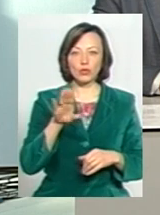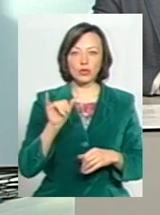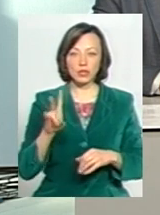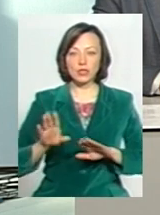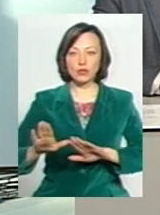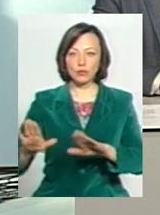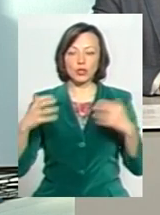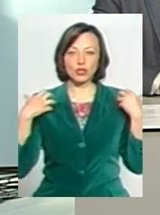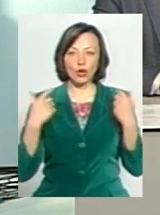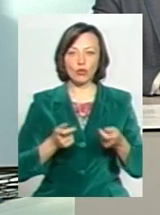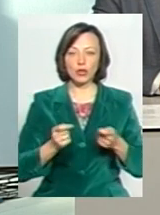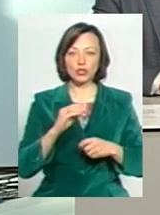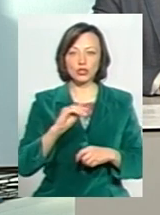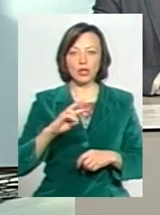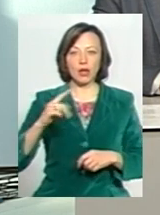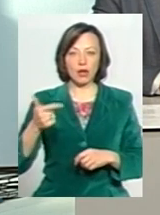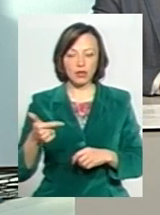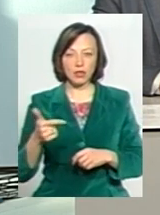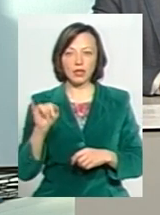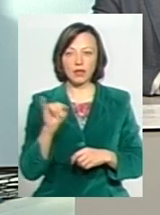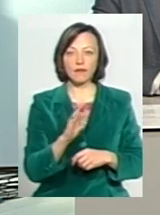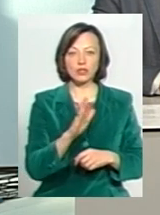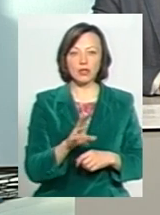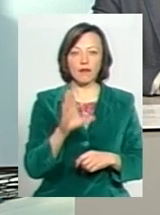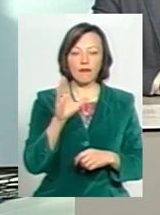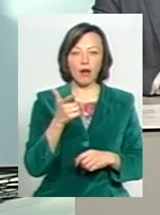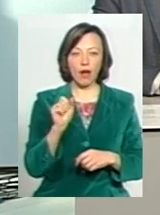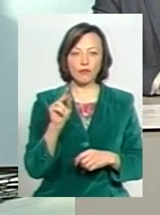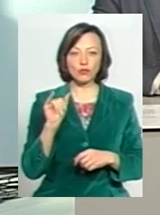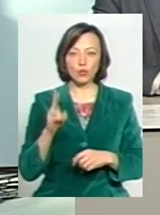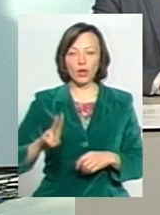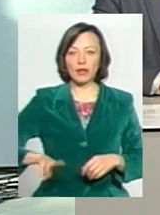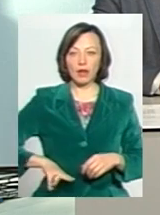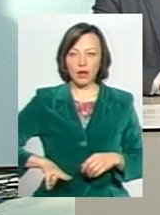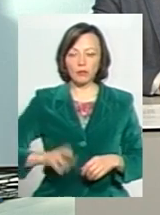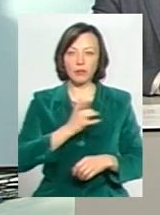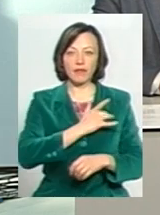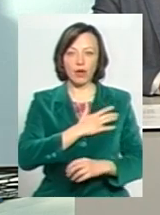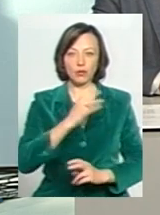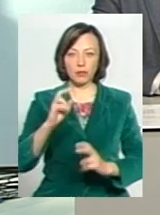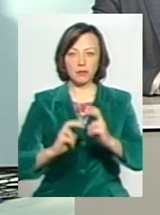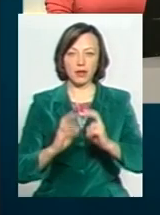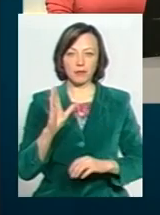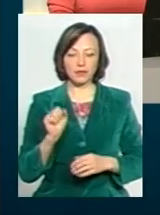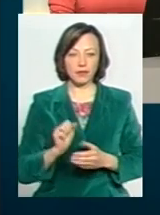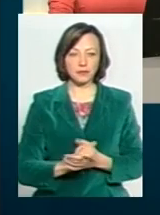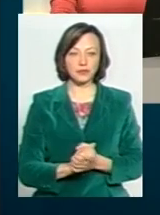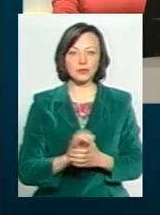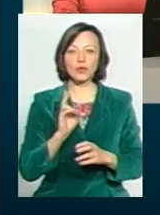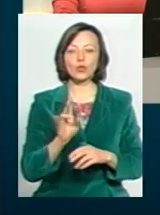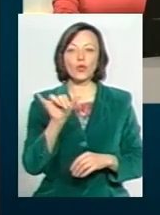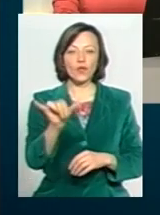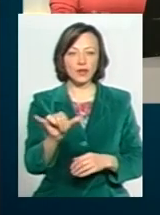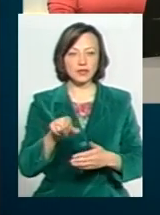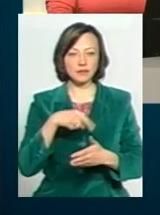заступник начальника управління житлово-комунального господарства, та В'ячеслав Гавчук, директор приватного підприємства. Хто в вашій